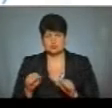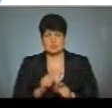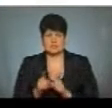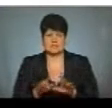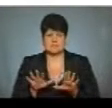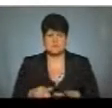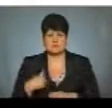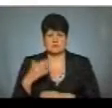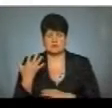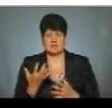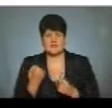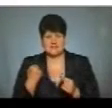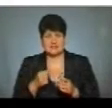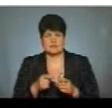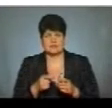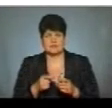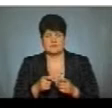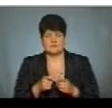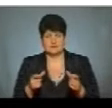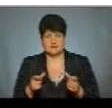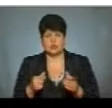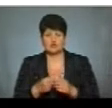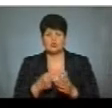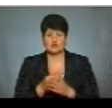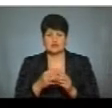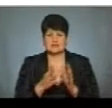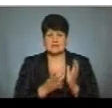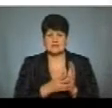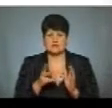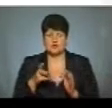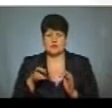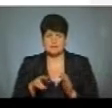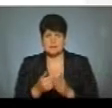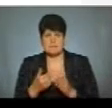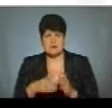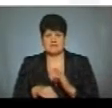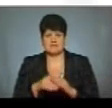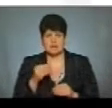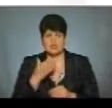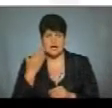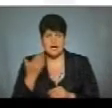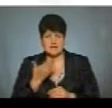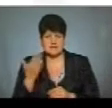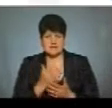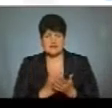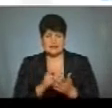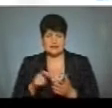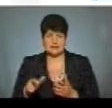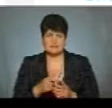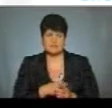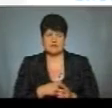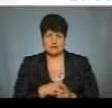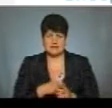змінити місце голосування та взяти відкріпне посвідчення. До 19 липня відбувається передвиборча агітація кандидатів у